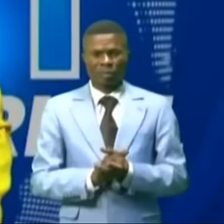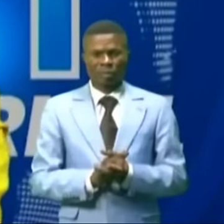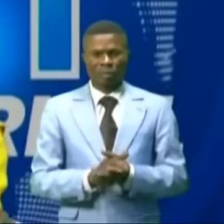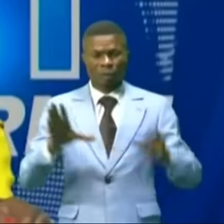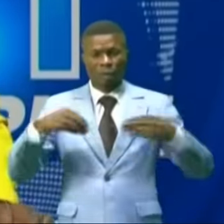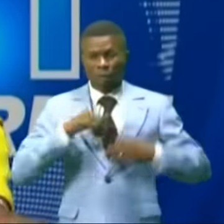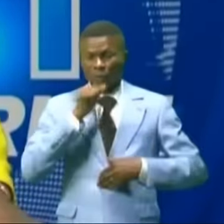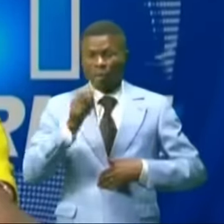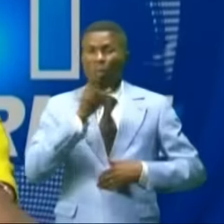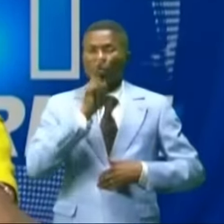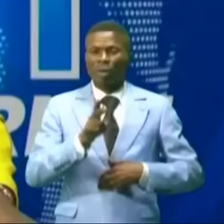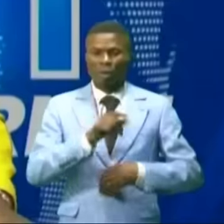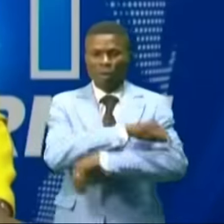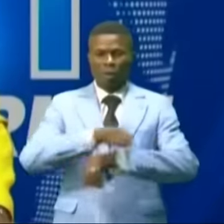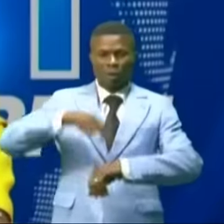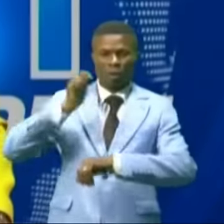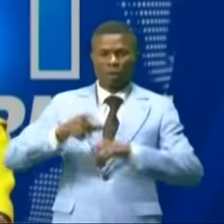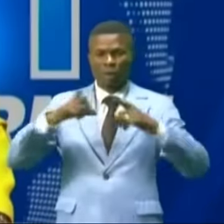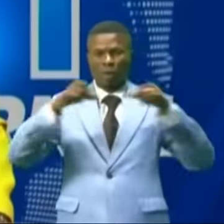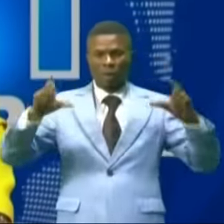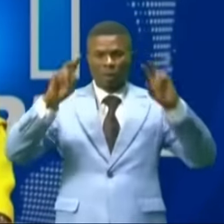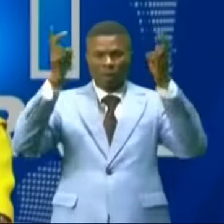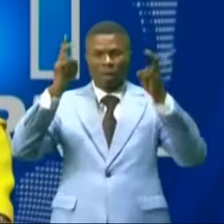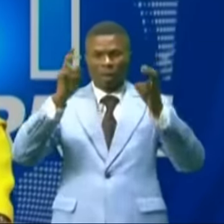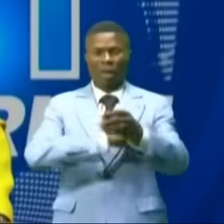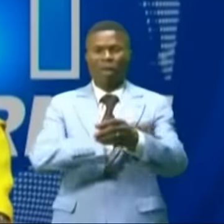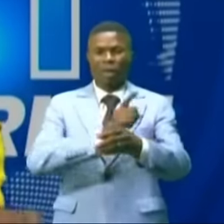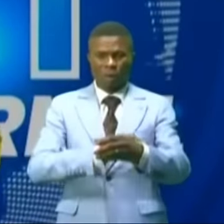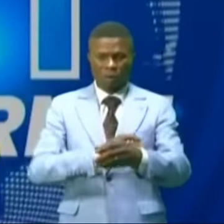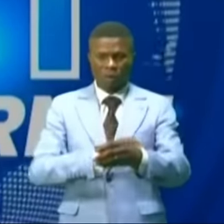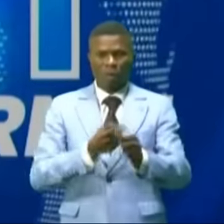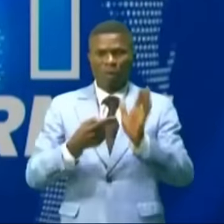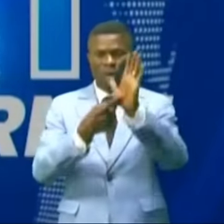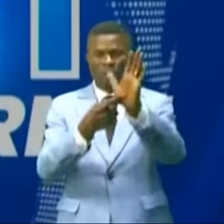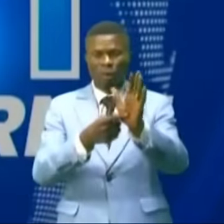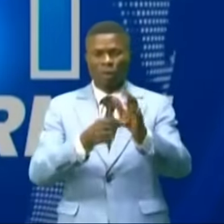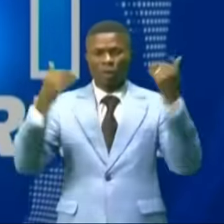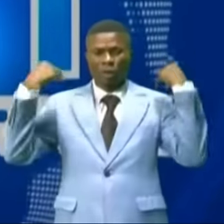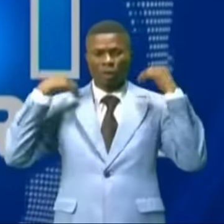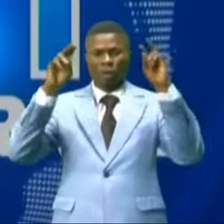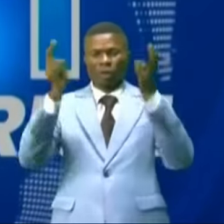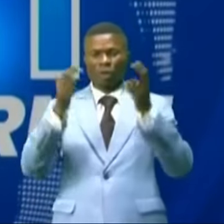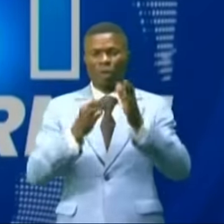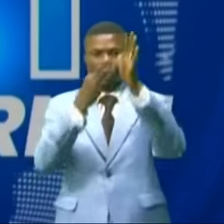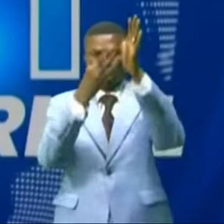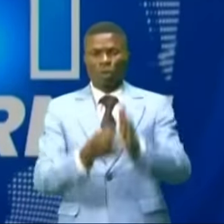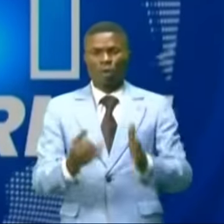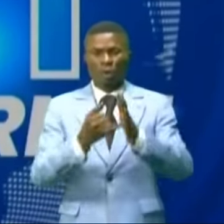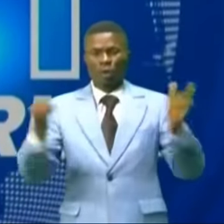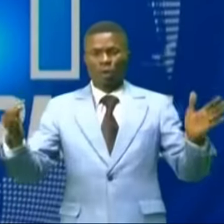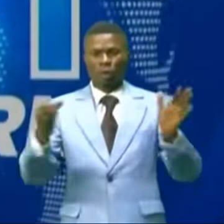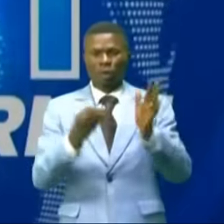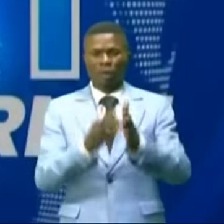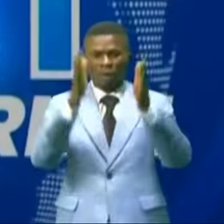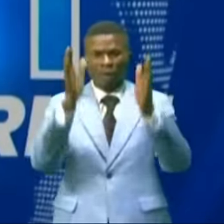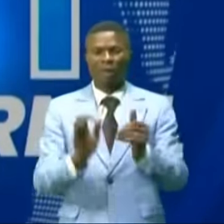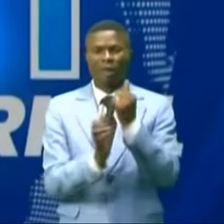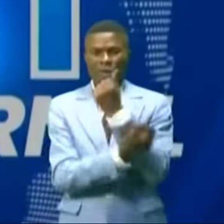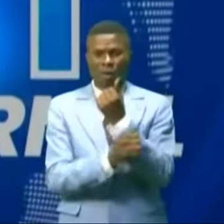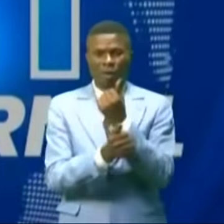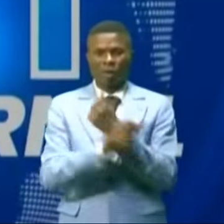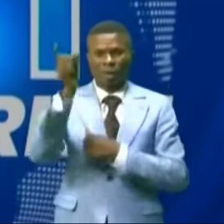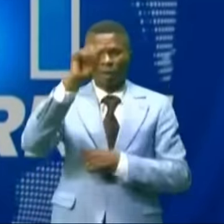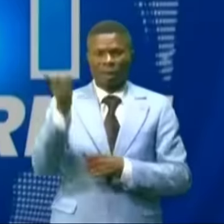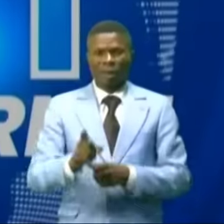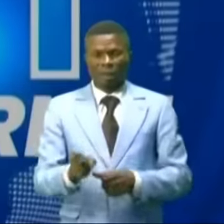Incroyable mais vrai, le parquet de grande instance de la ville de Goma a présenté au maire de la ville 877 sacs de farine et